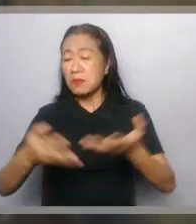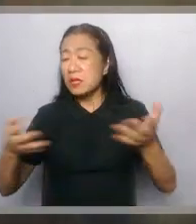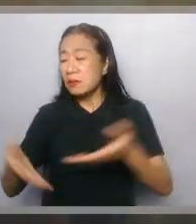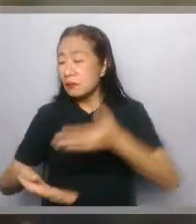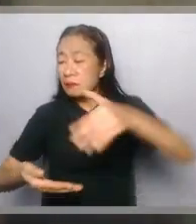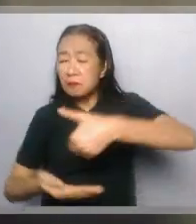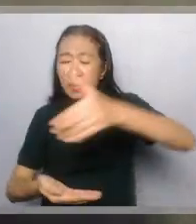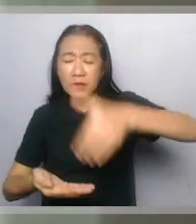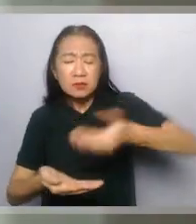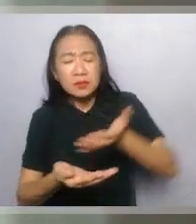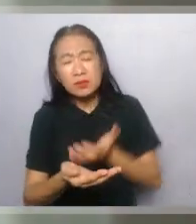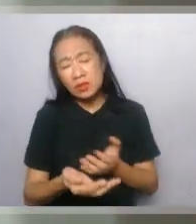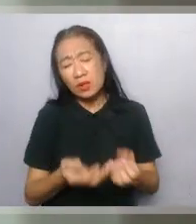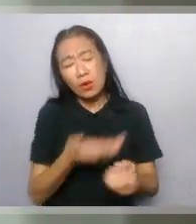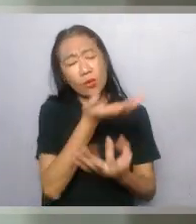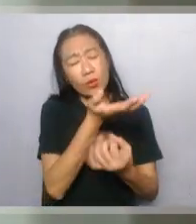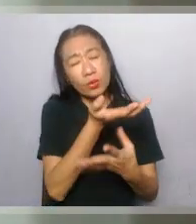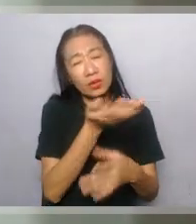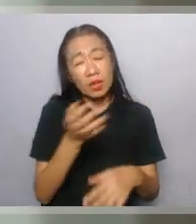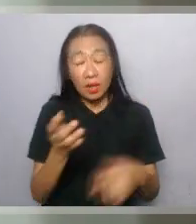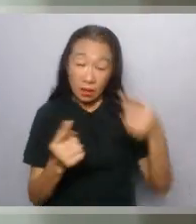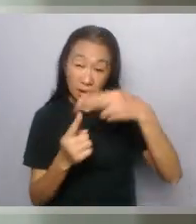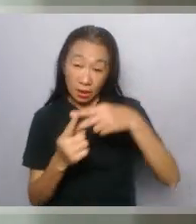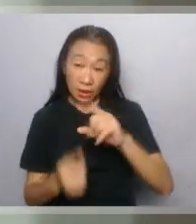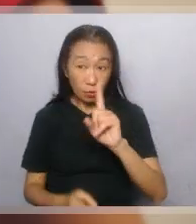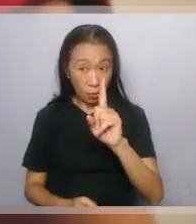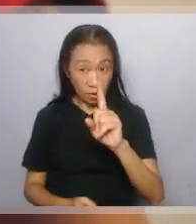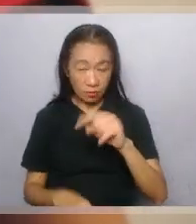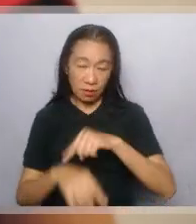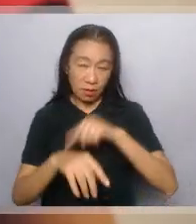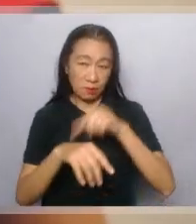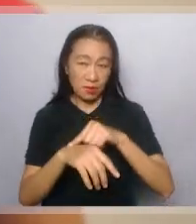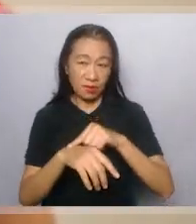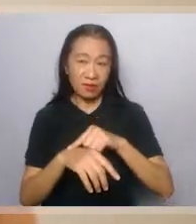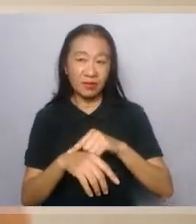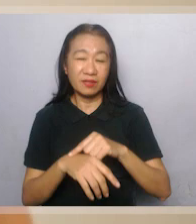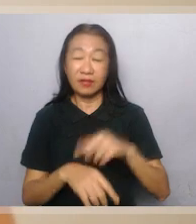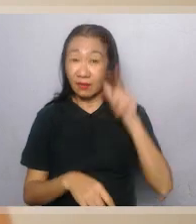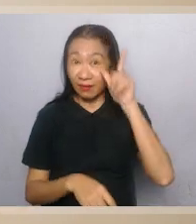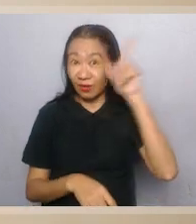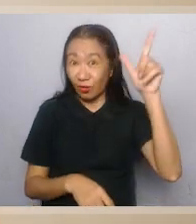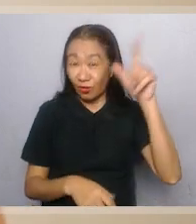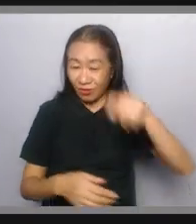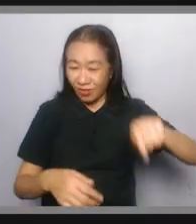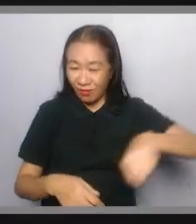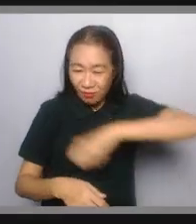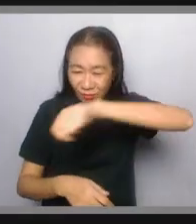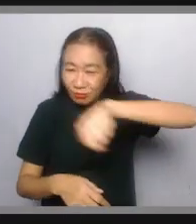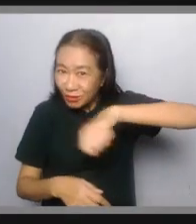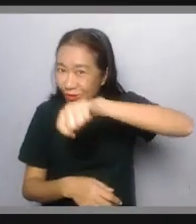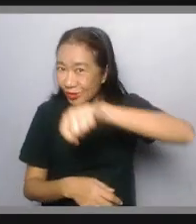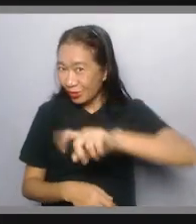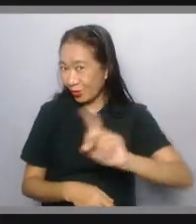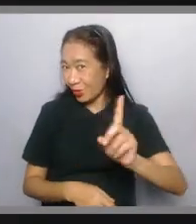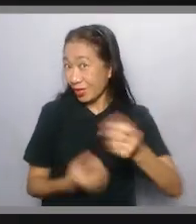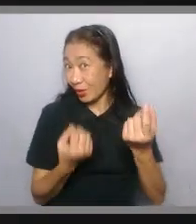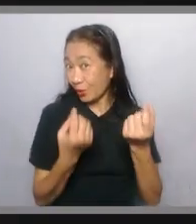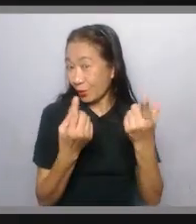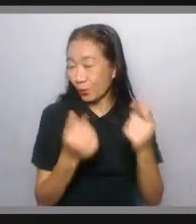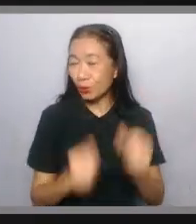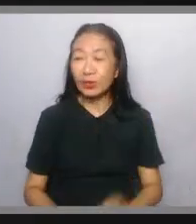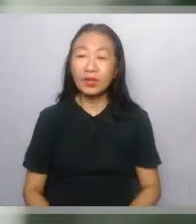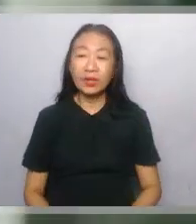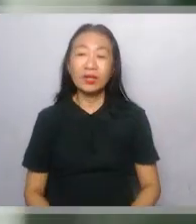Pinaghahalo ko siya ng mga niluluto ko hanggang sa minsan siya na mismo ang naghahalo nung ginagawa